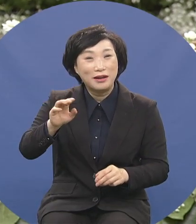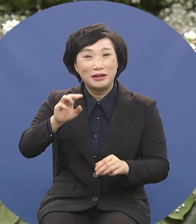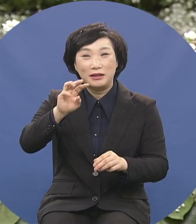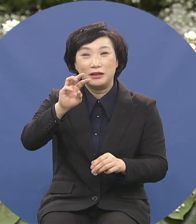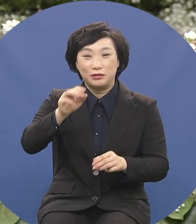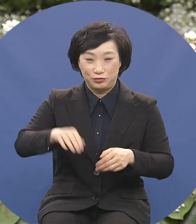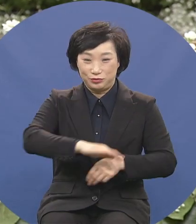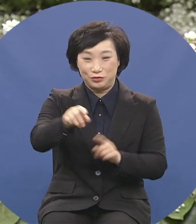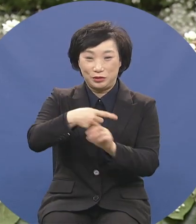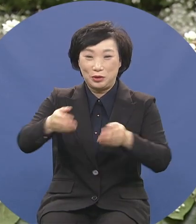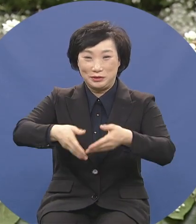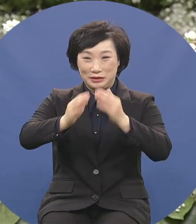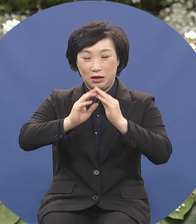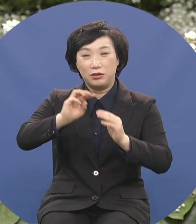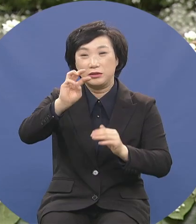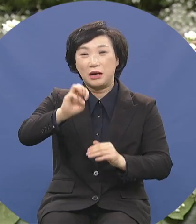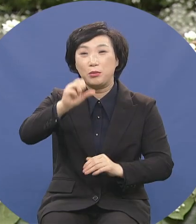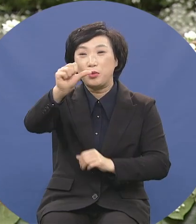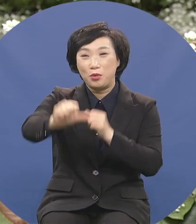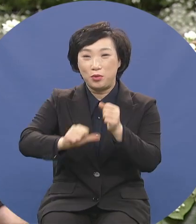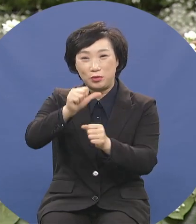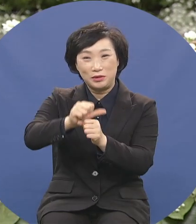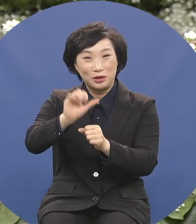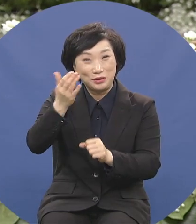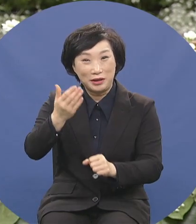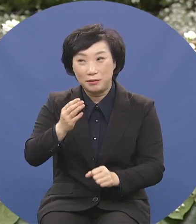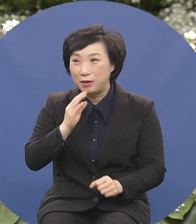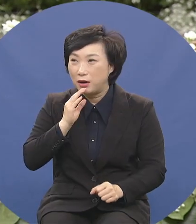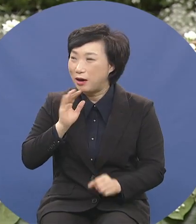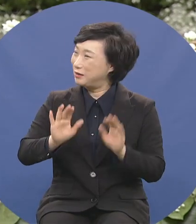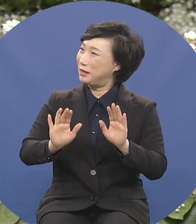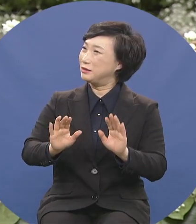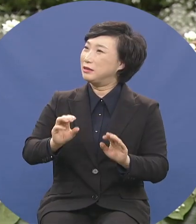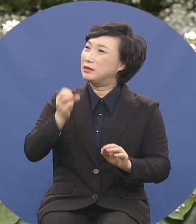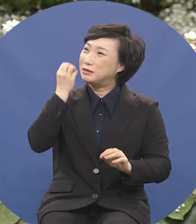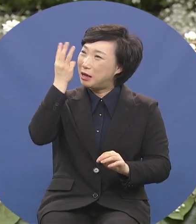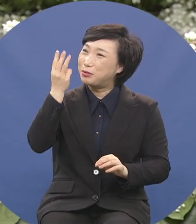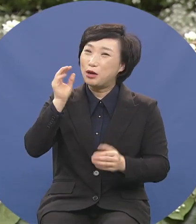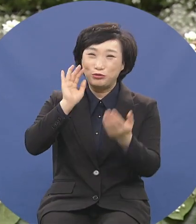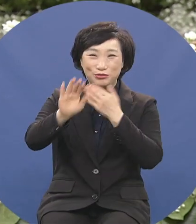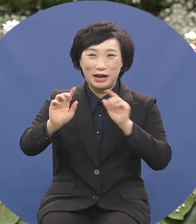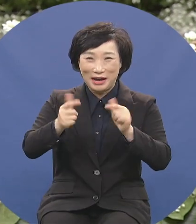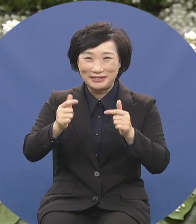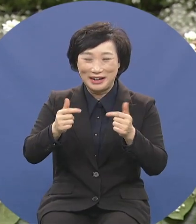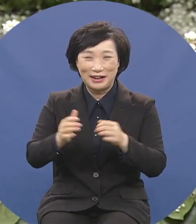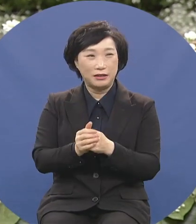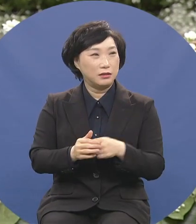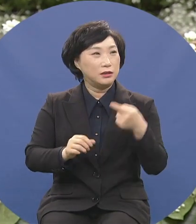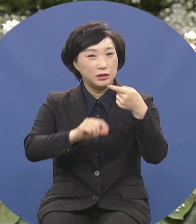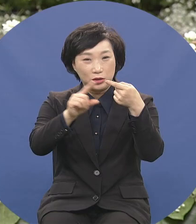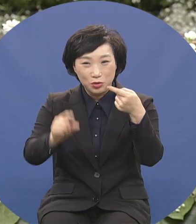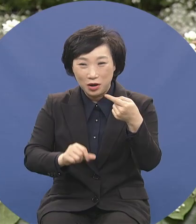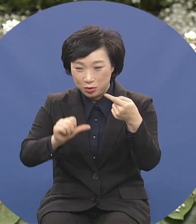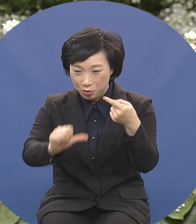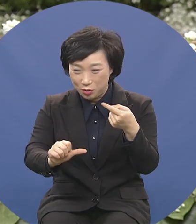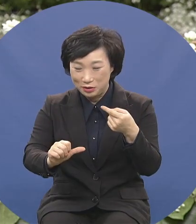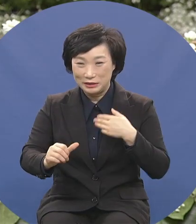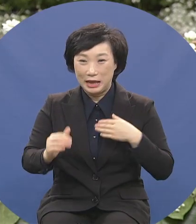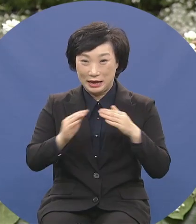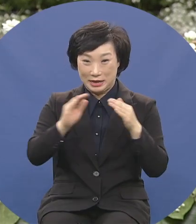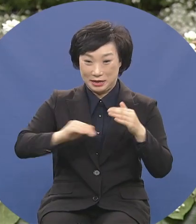35년이 됩니다. 3개월 후가 아니지. 1월 5일부터 우리